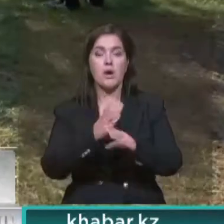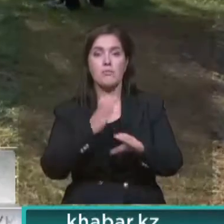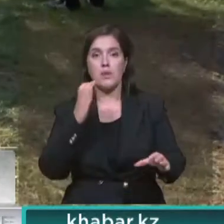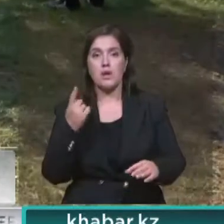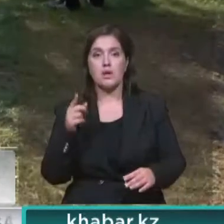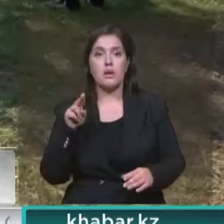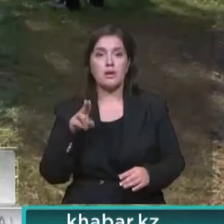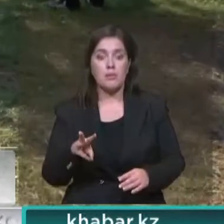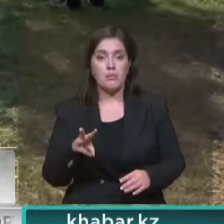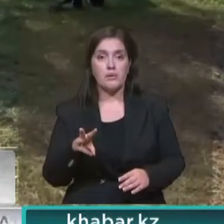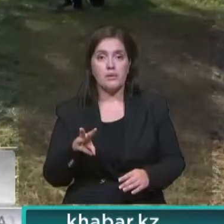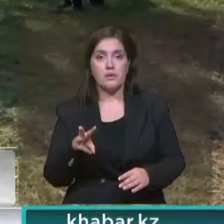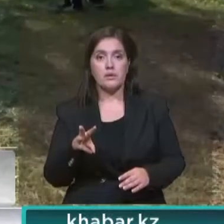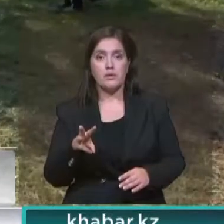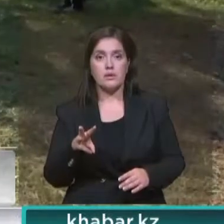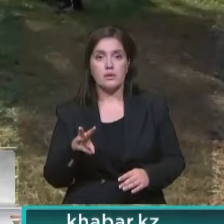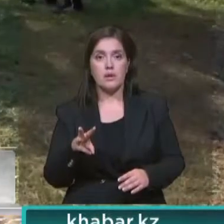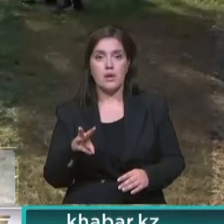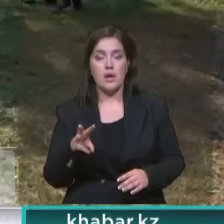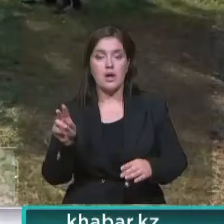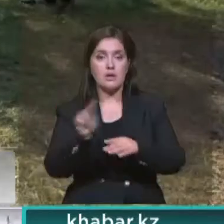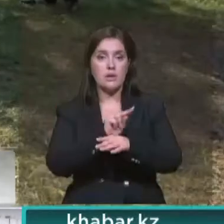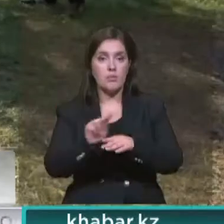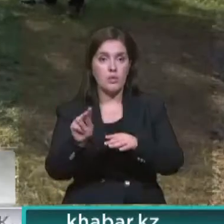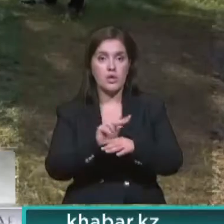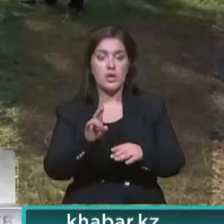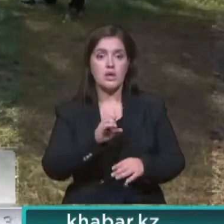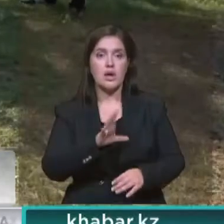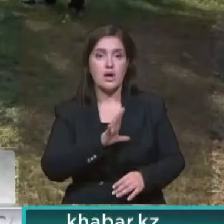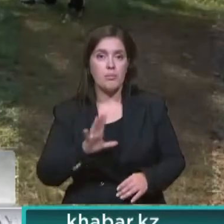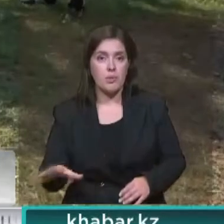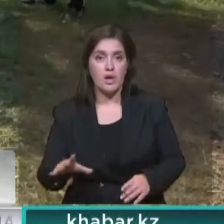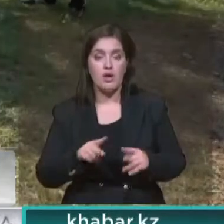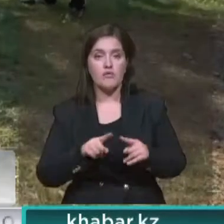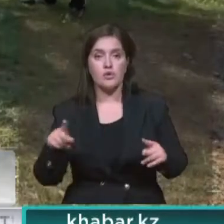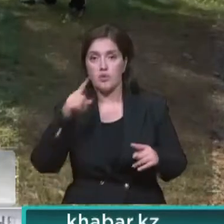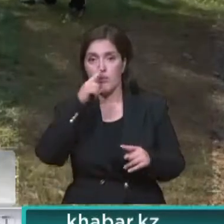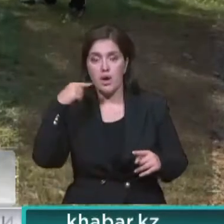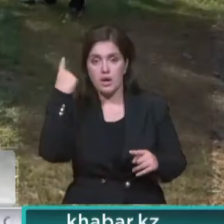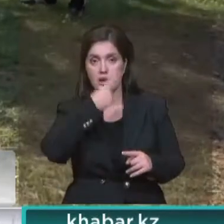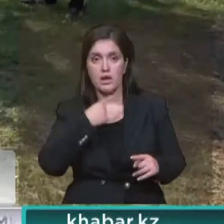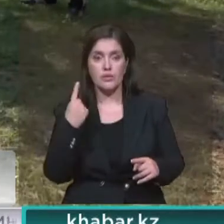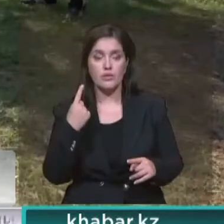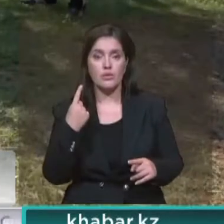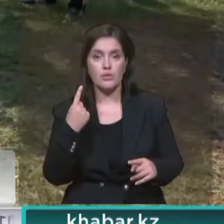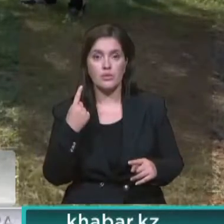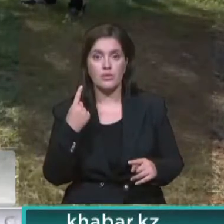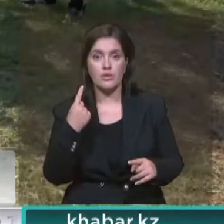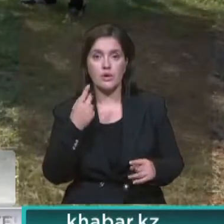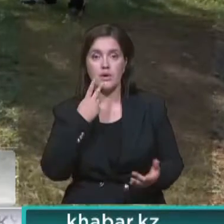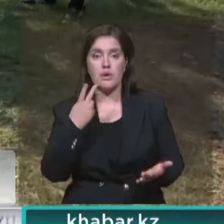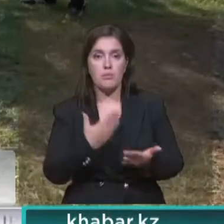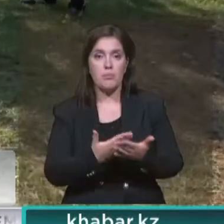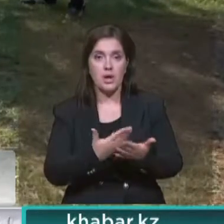километра. Ремонт подводов к домам не проводилось. Вот в текущем году нам показало вот это,